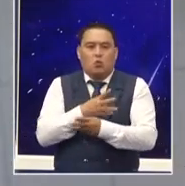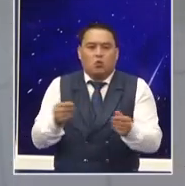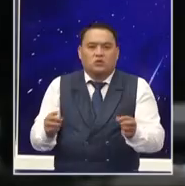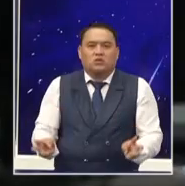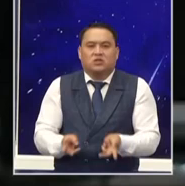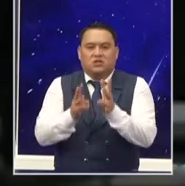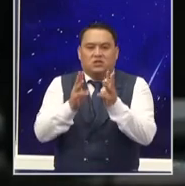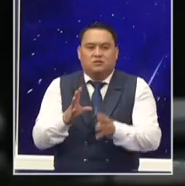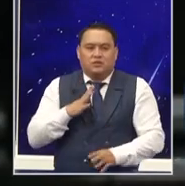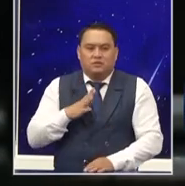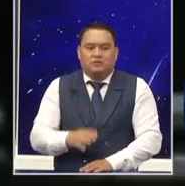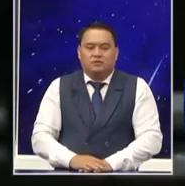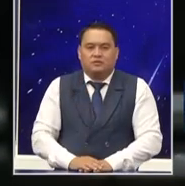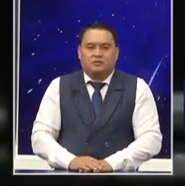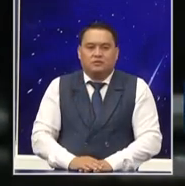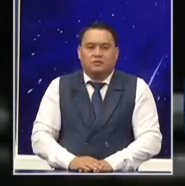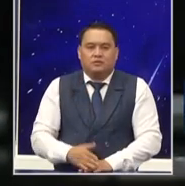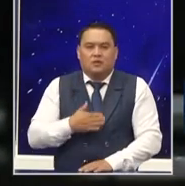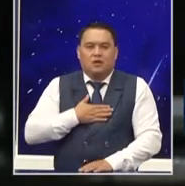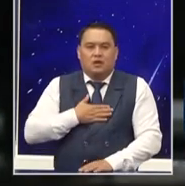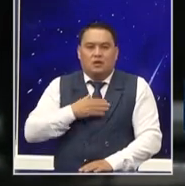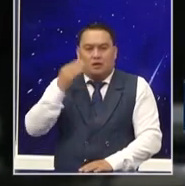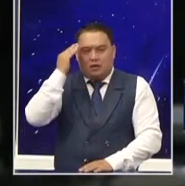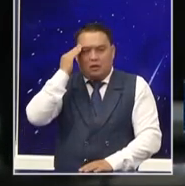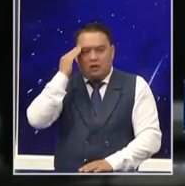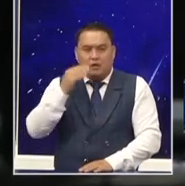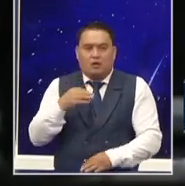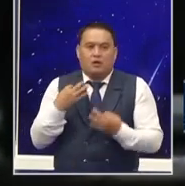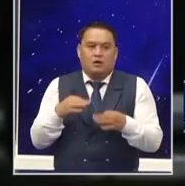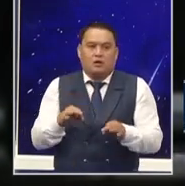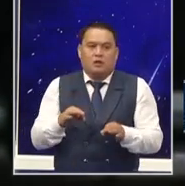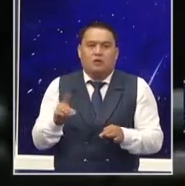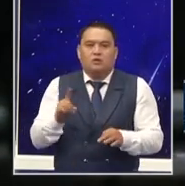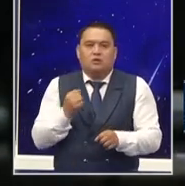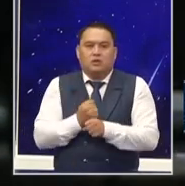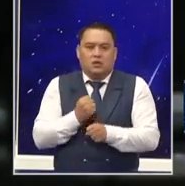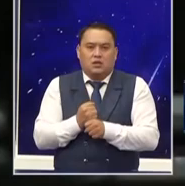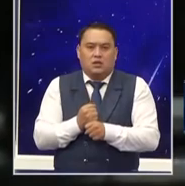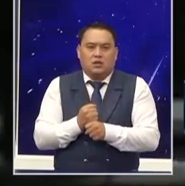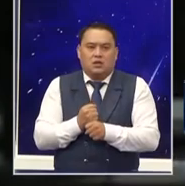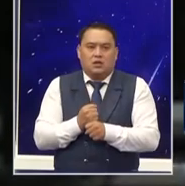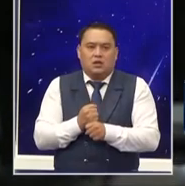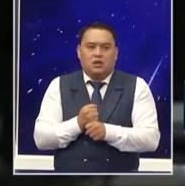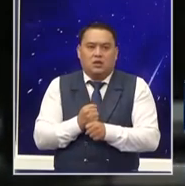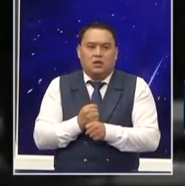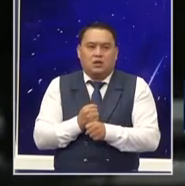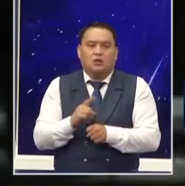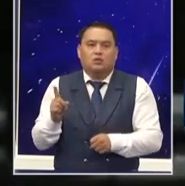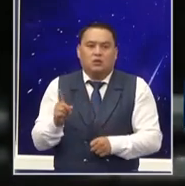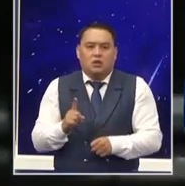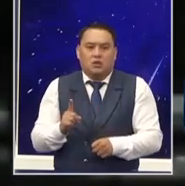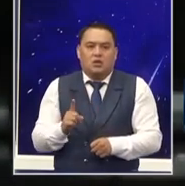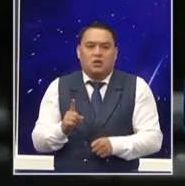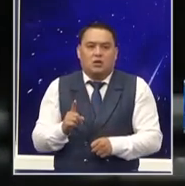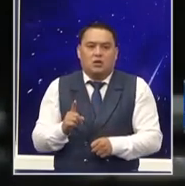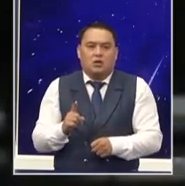тело. У меня испуг был такой, что уже смысла не было ни отпускать, ни что-либо делать. Я так получилось, что